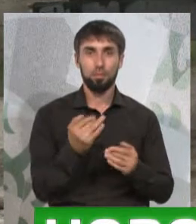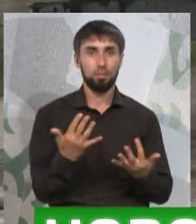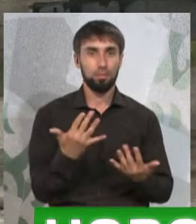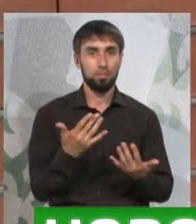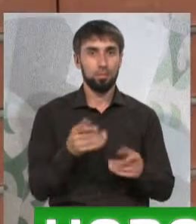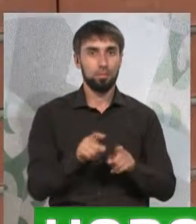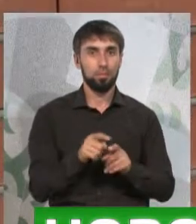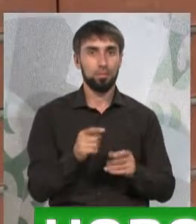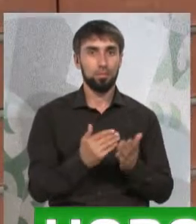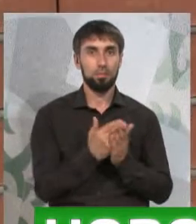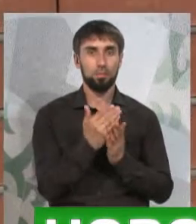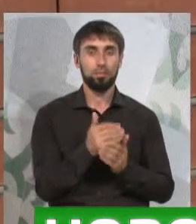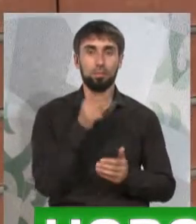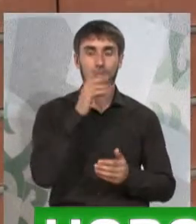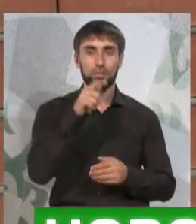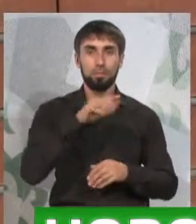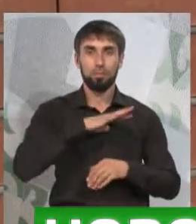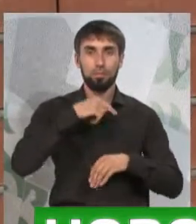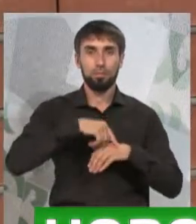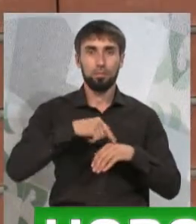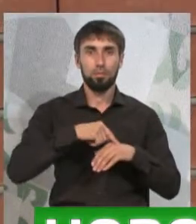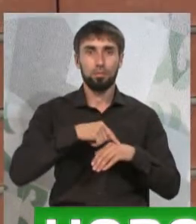в ней нет. Обычно я их